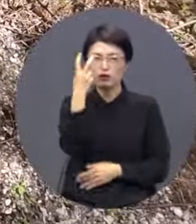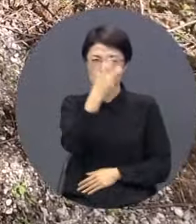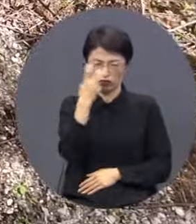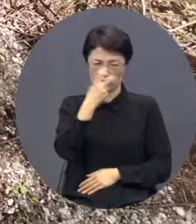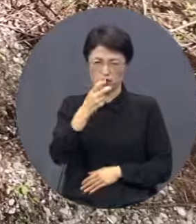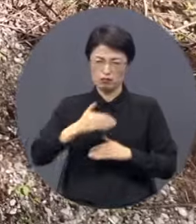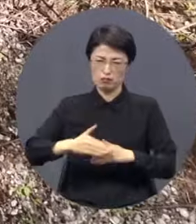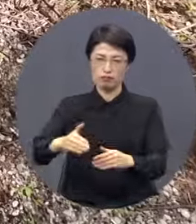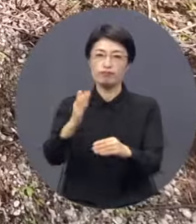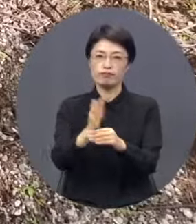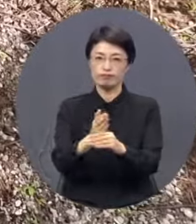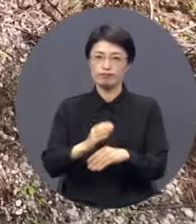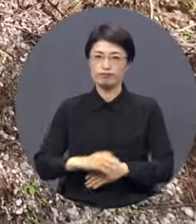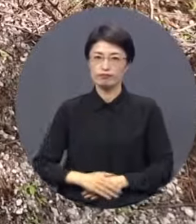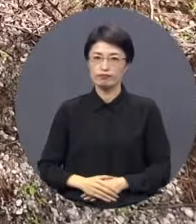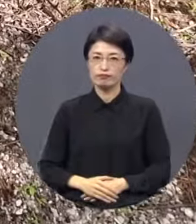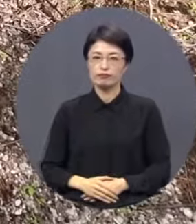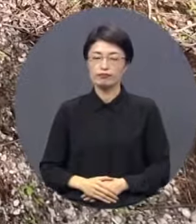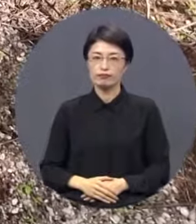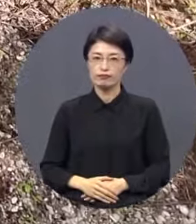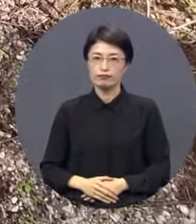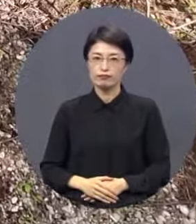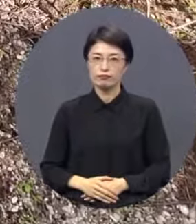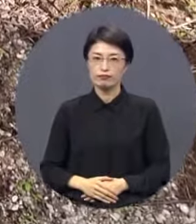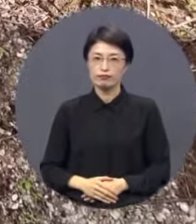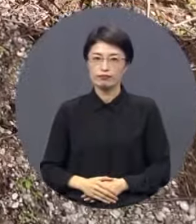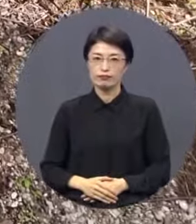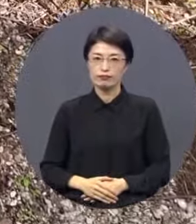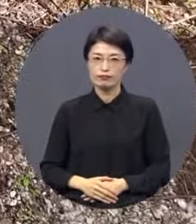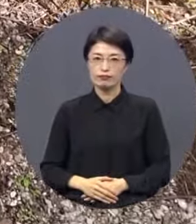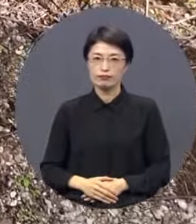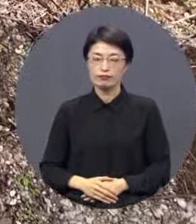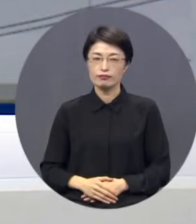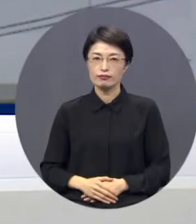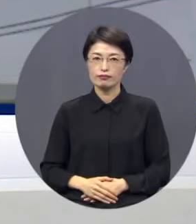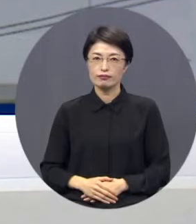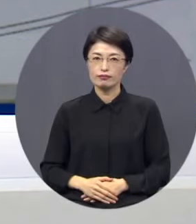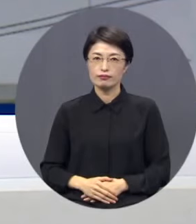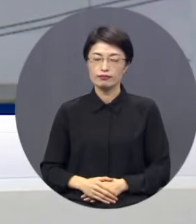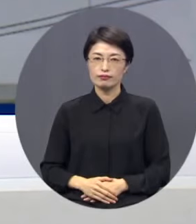있습니다. MBC 뉴스 김항섭입니다.